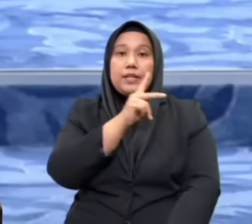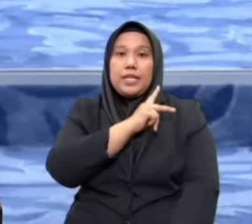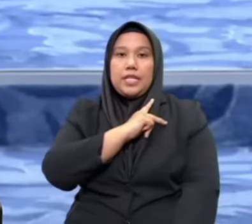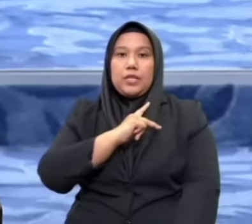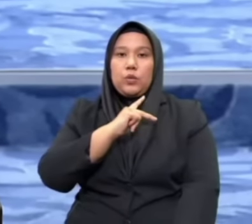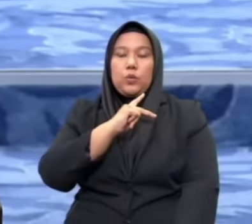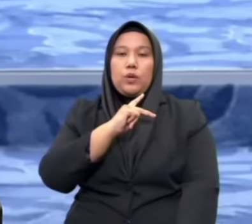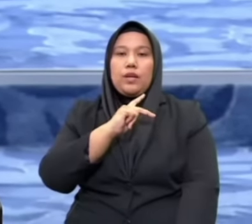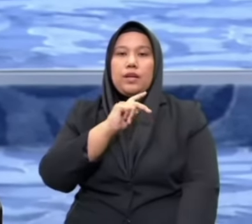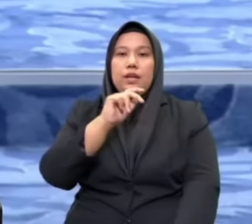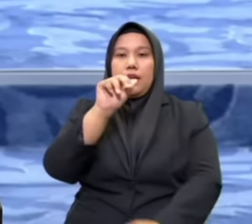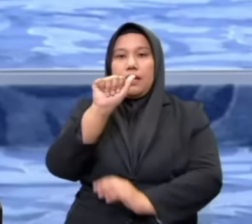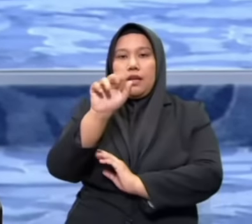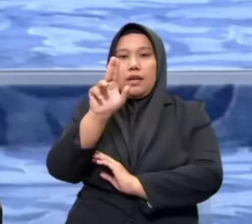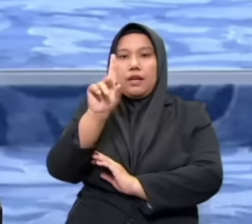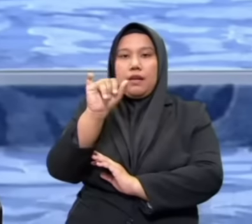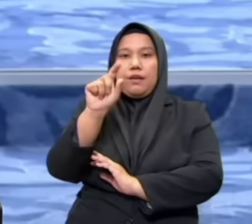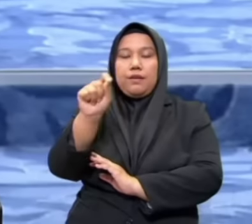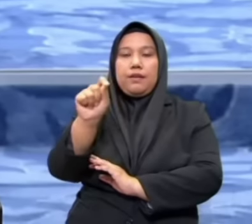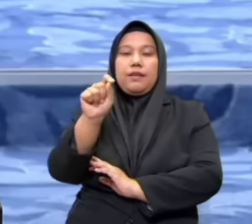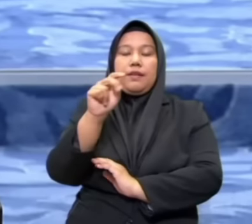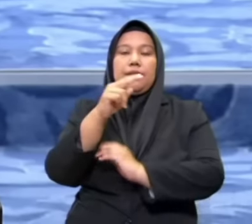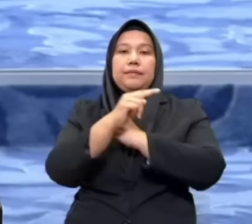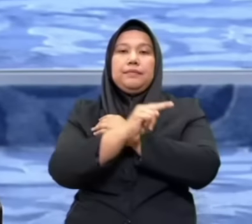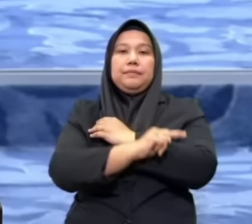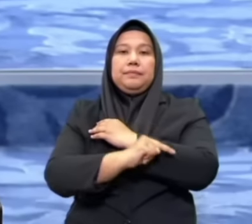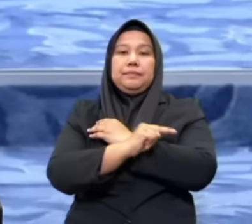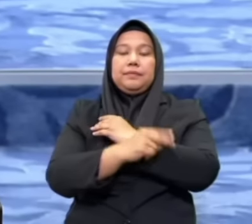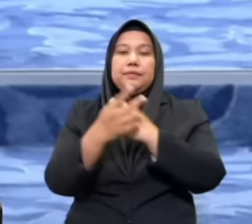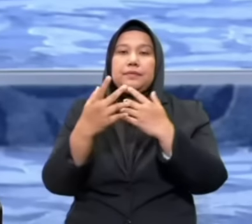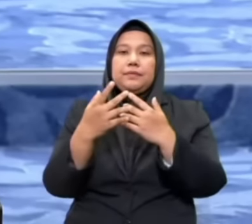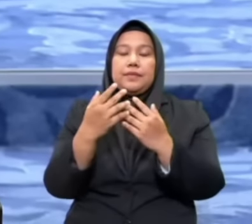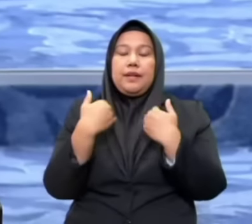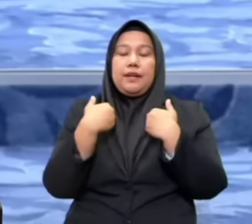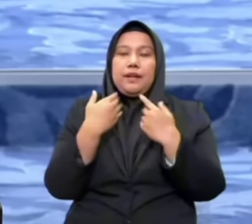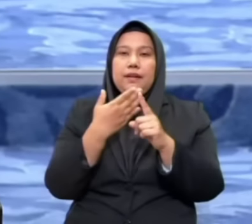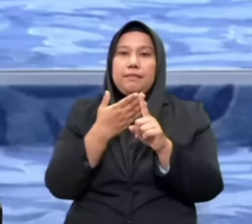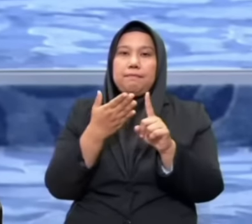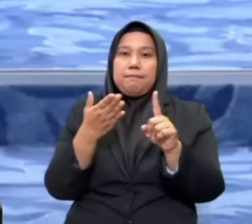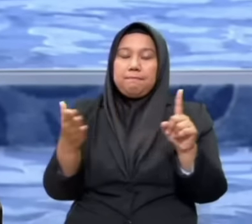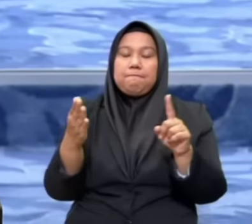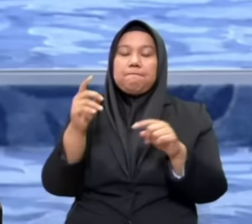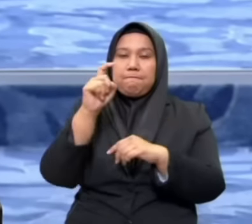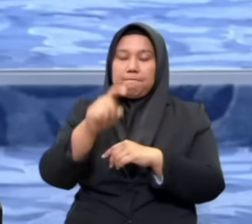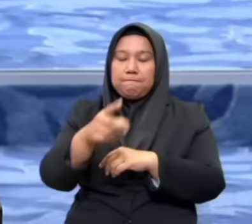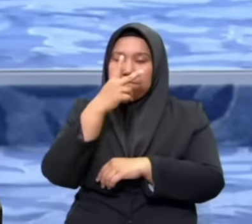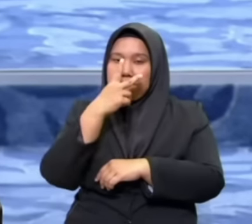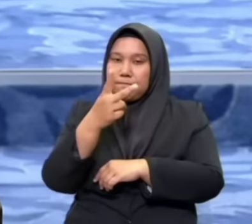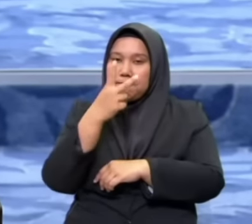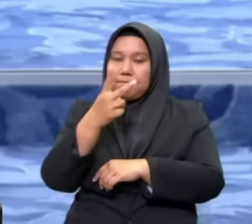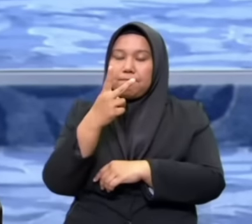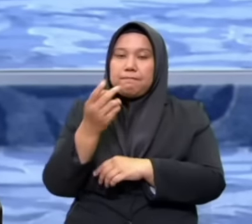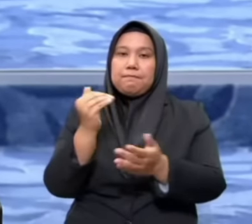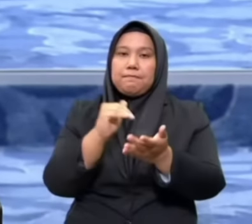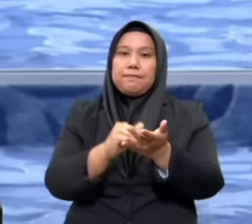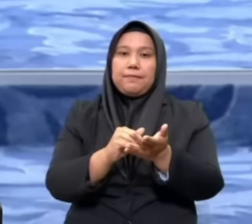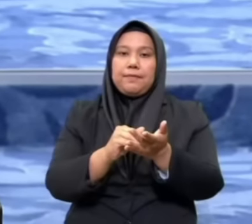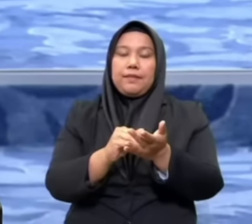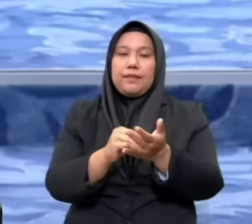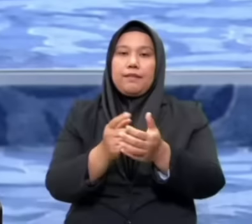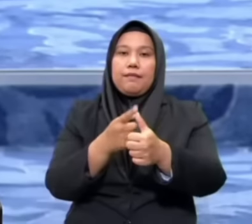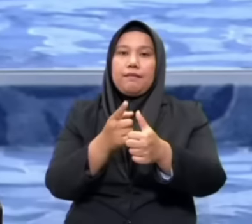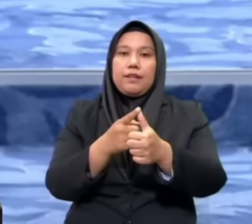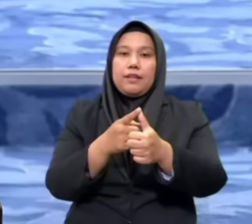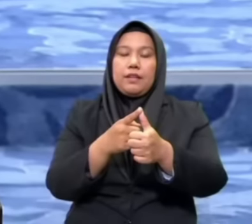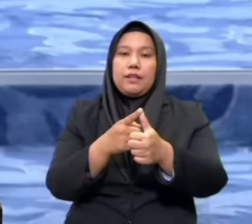Negara tentang beberapa pelanggaran dan ini harus dipastikan. Jadi yang pertama yang dibangkitkan ialah tentang